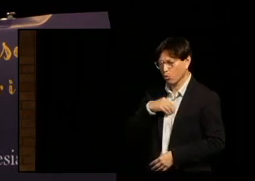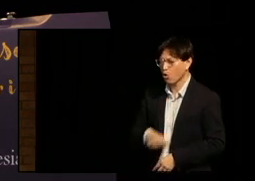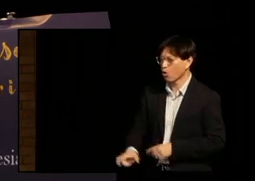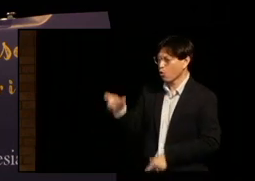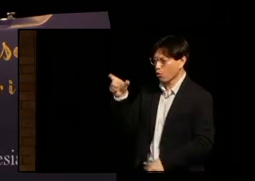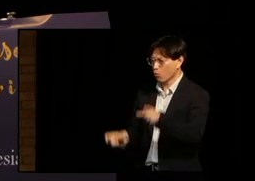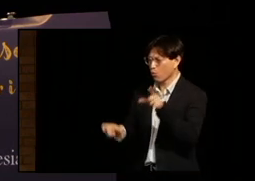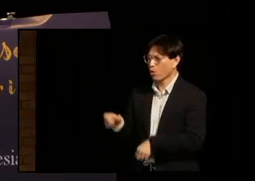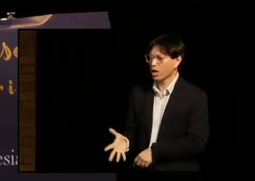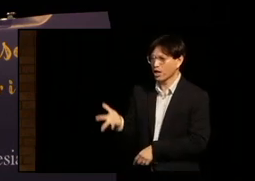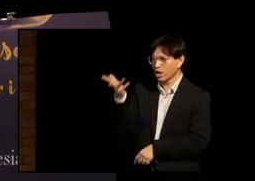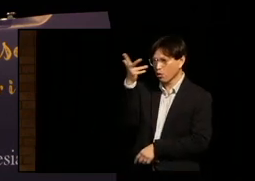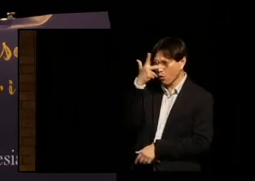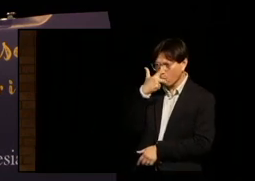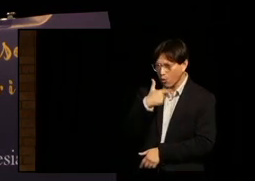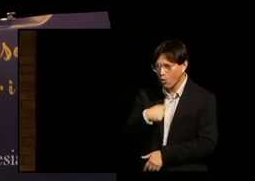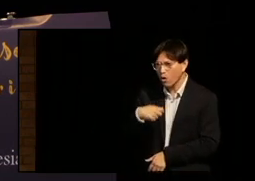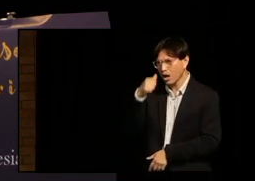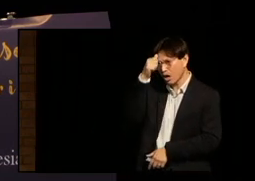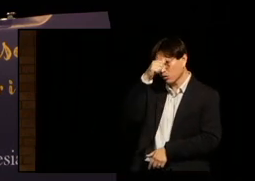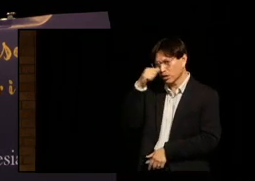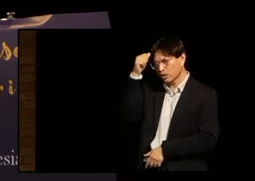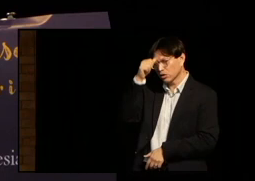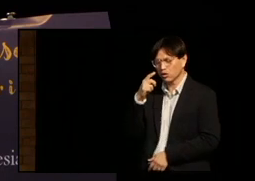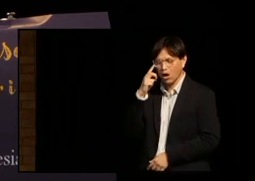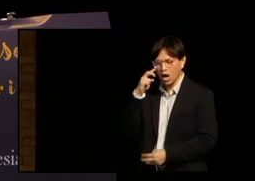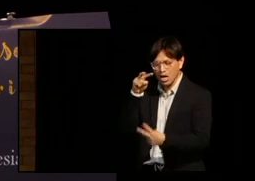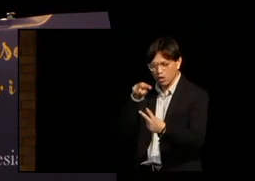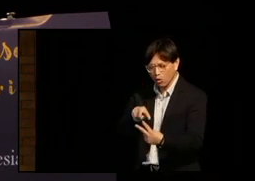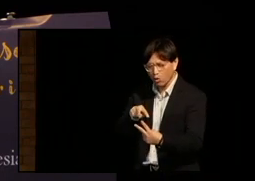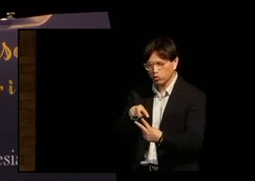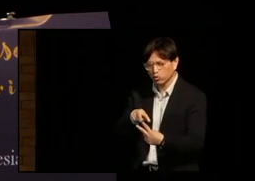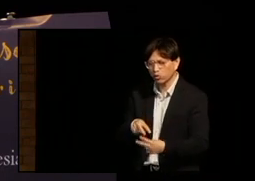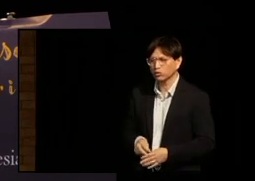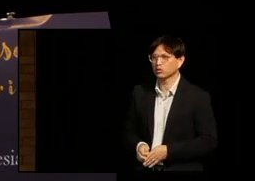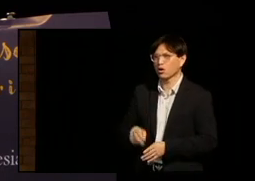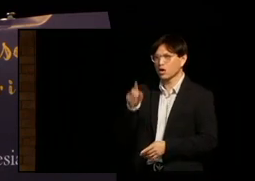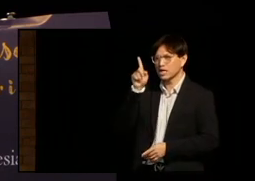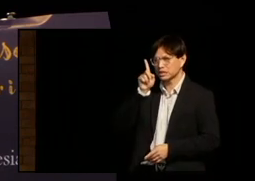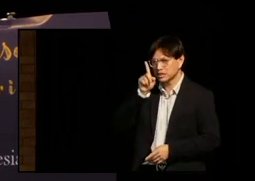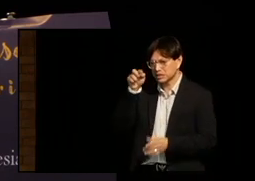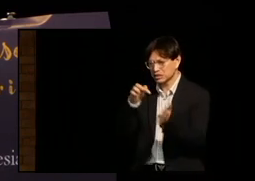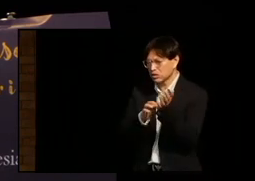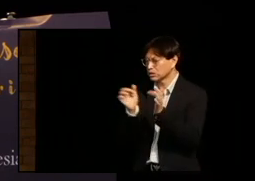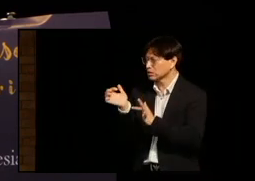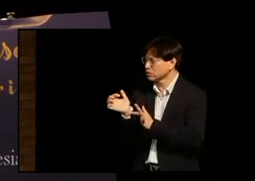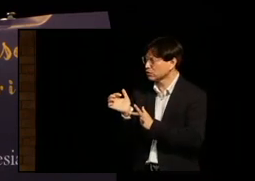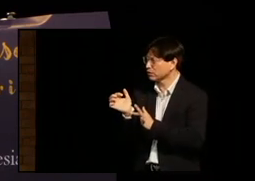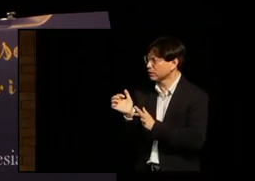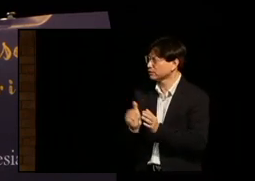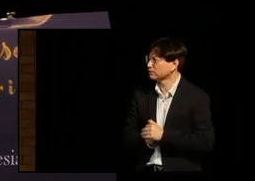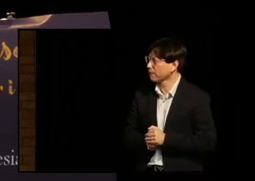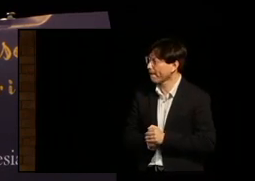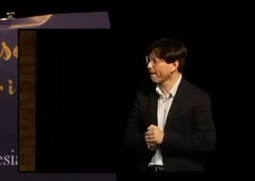la cioè Santità desidera l'incontro con il Signore Allora veramente ricordarci Ecco di questa sfida grande